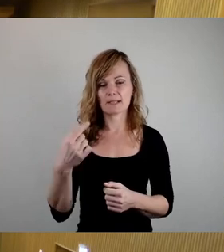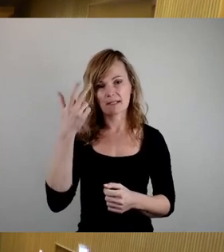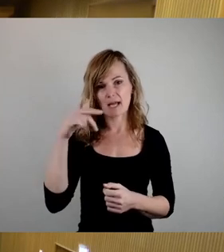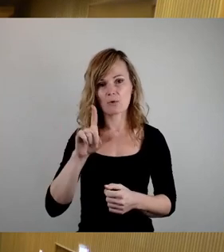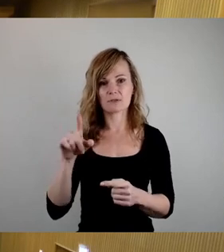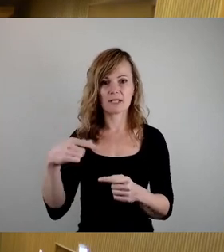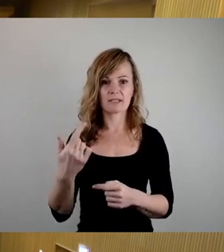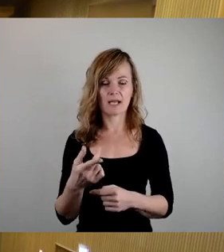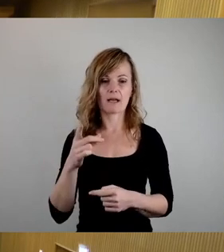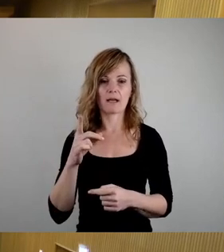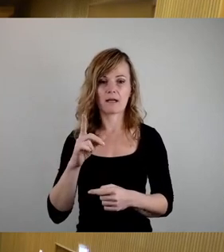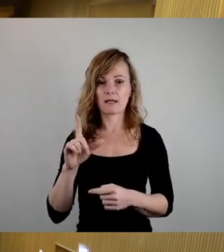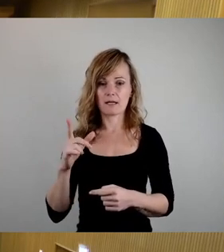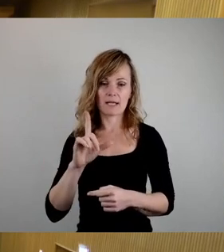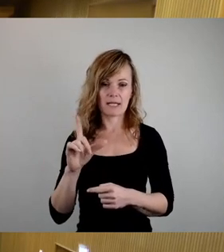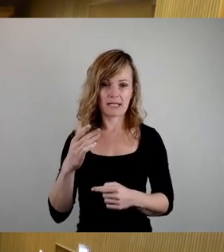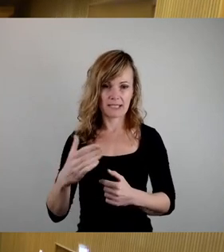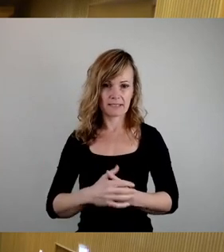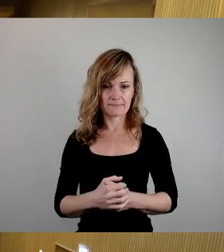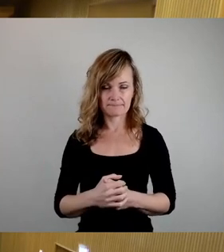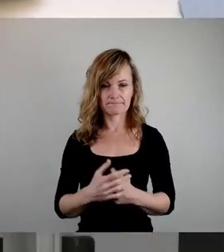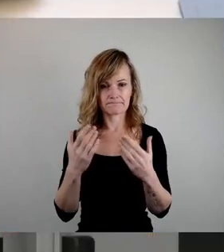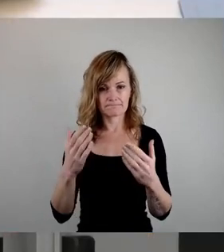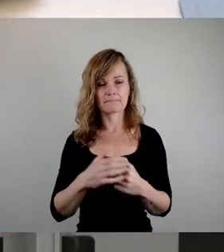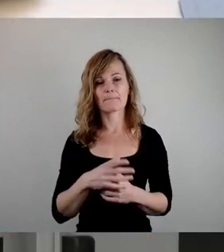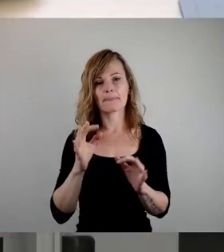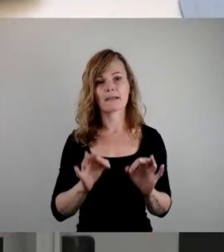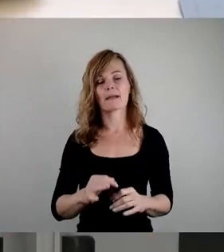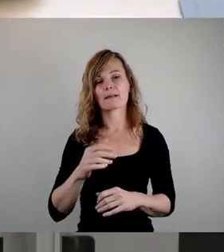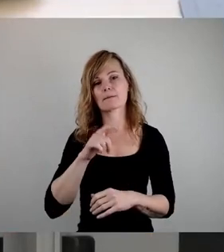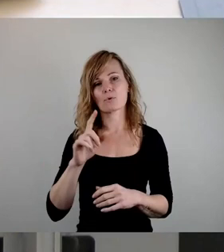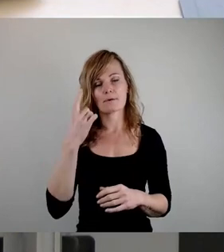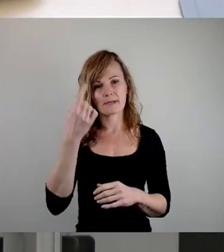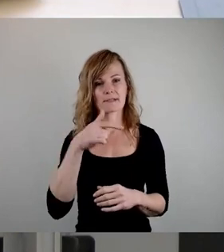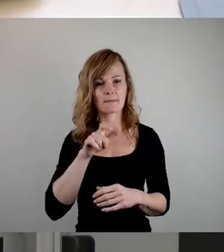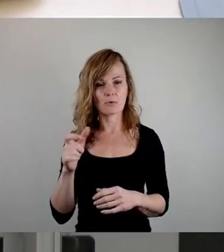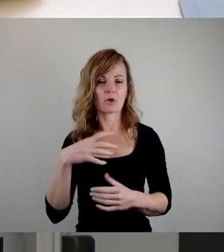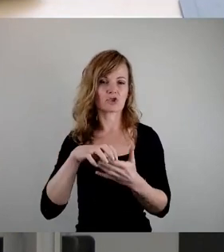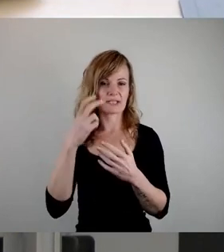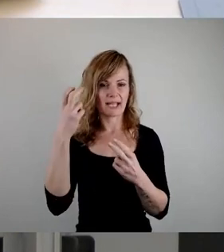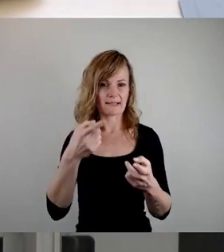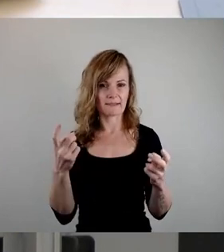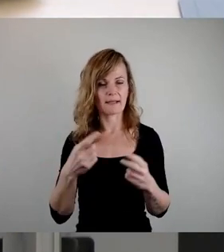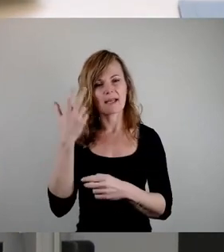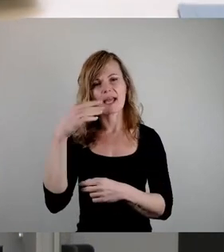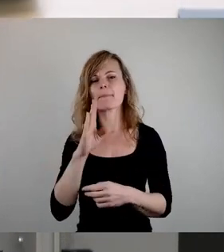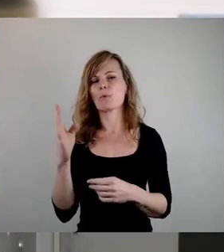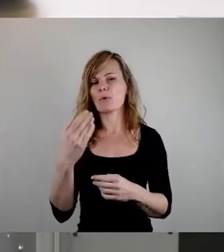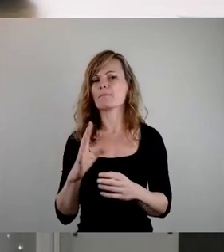Bitte schön, Herr Pinkert. Sehr geehrter Bürgermeister, sehr geehrte Damen und Herren Stadträte, sehr geehrte Bürger. Herr Böhm, also grundsätzlich